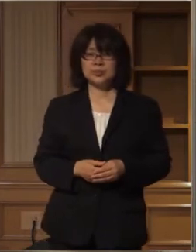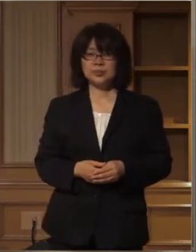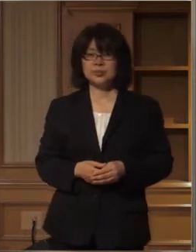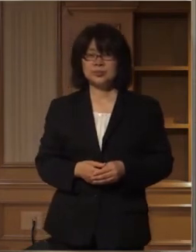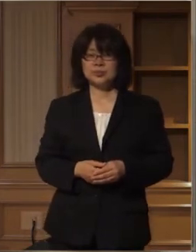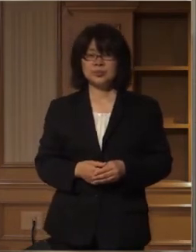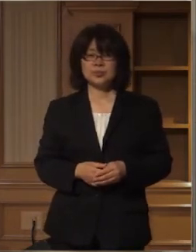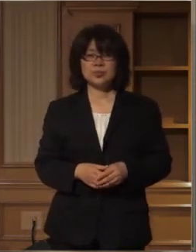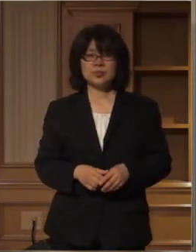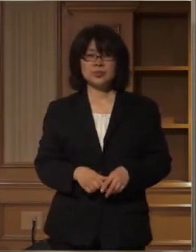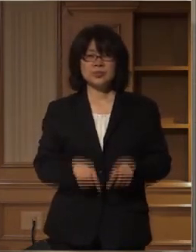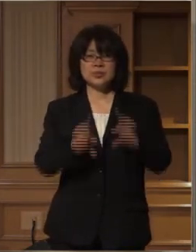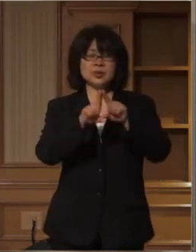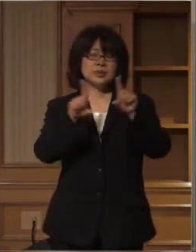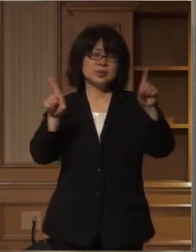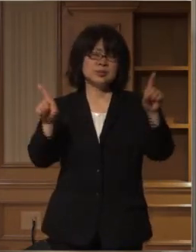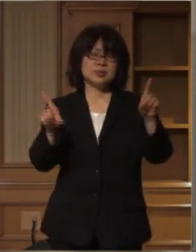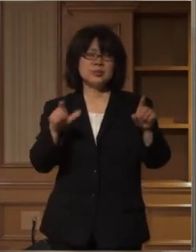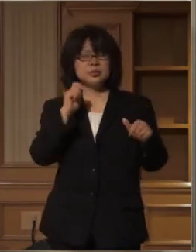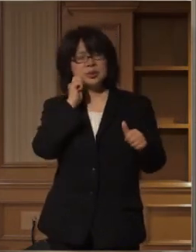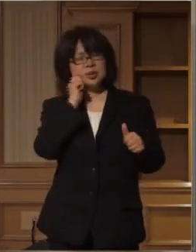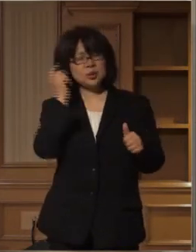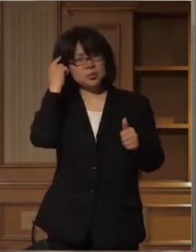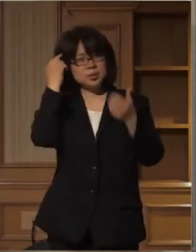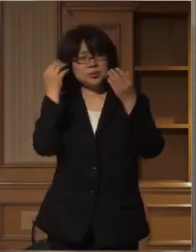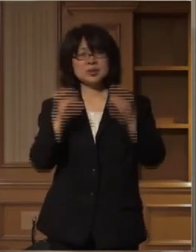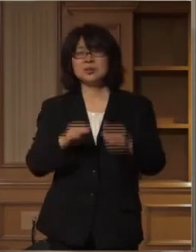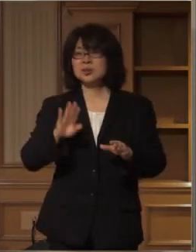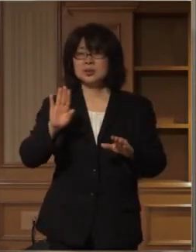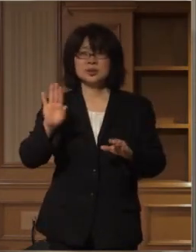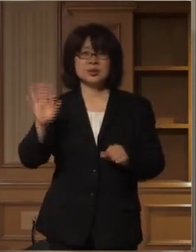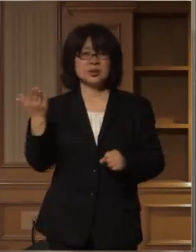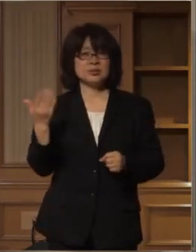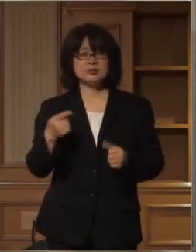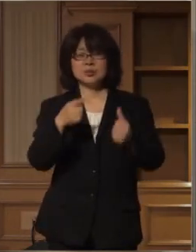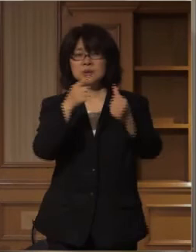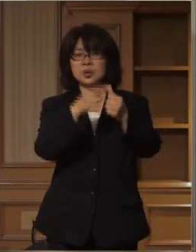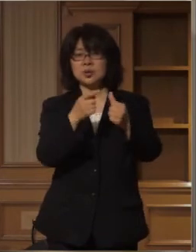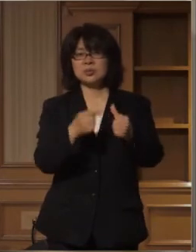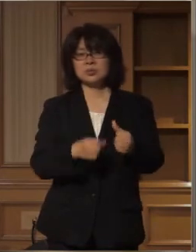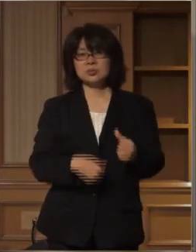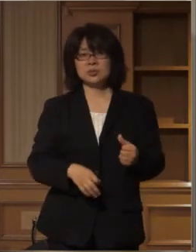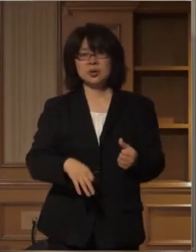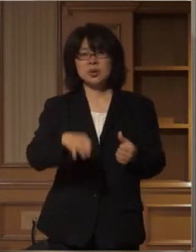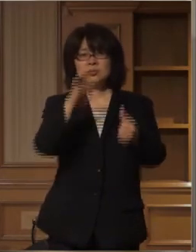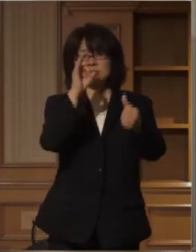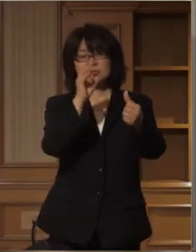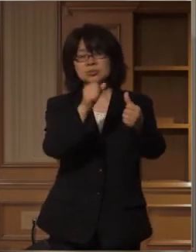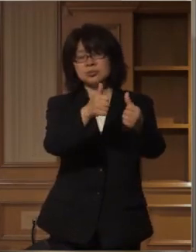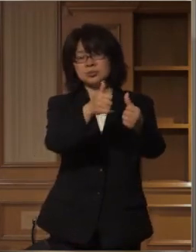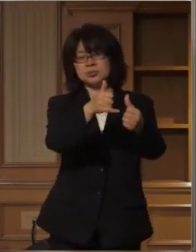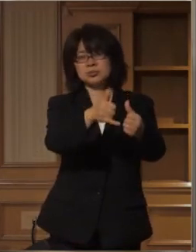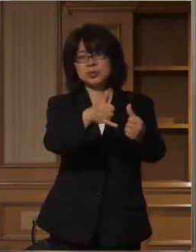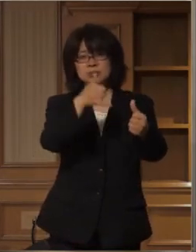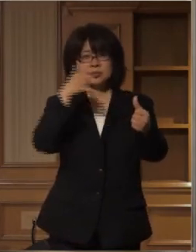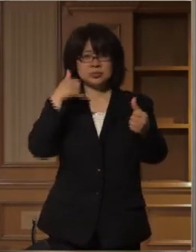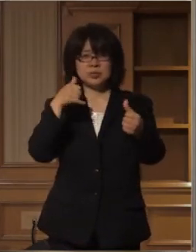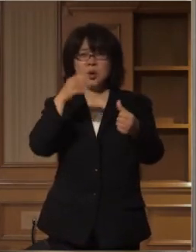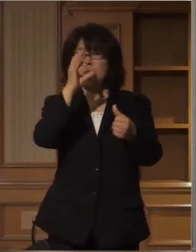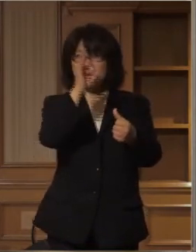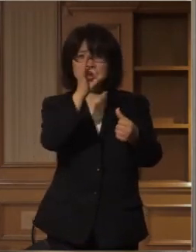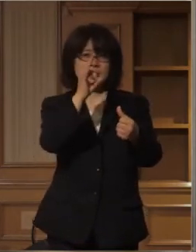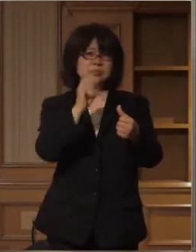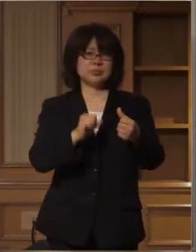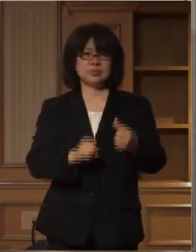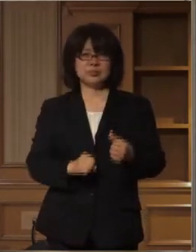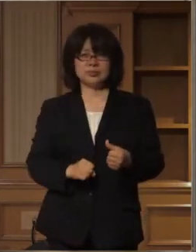断られたりすると思ってたんですけども、なんか受けてくれて、それでですね、どの教会がいいですかとかいう話になったんですね。